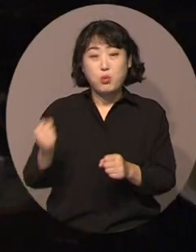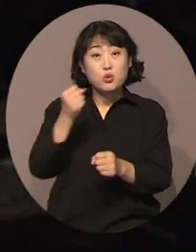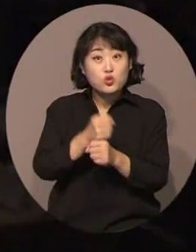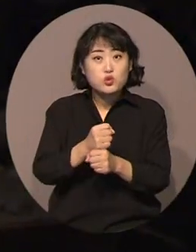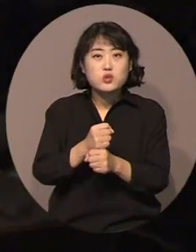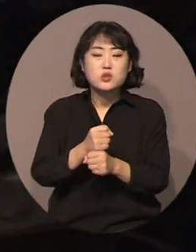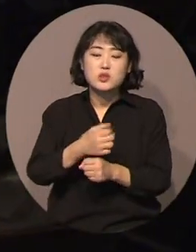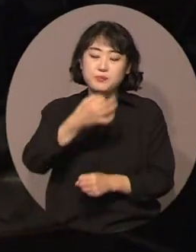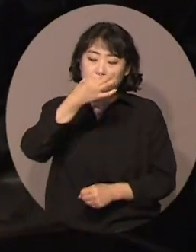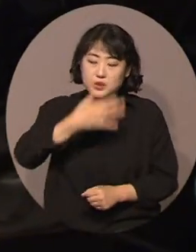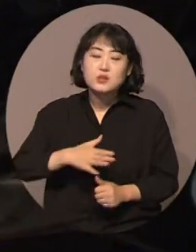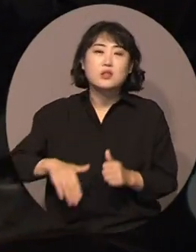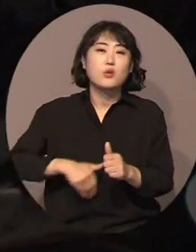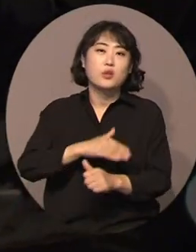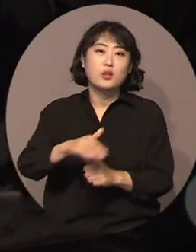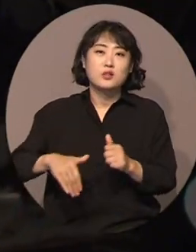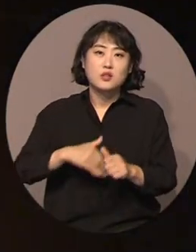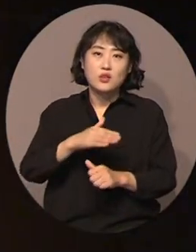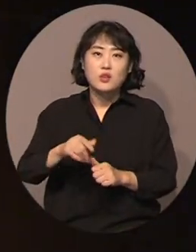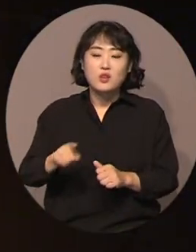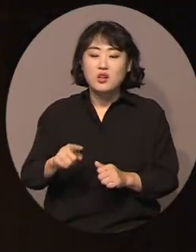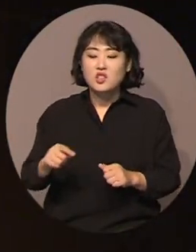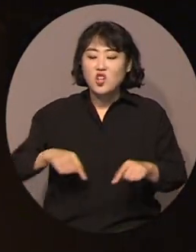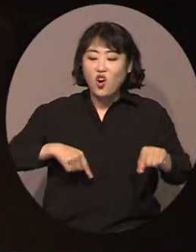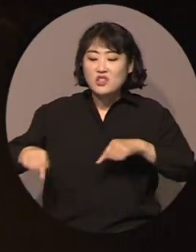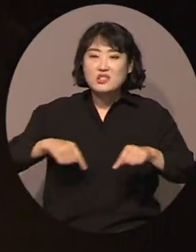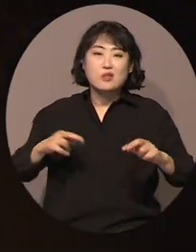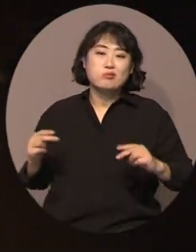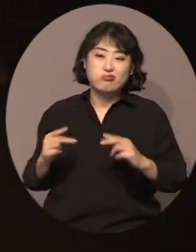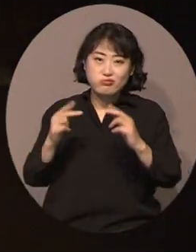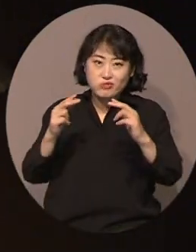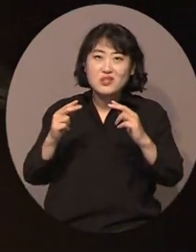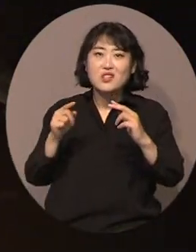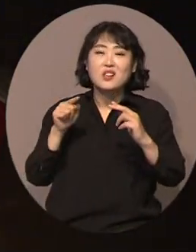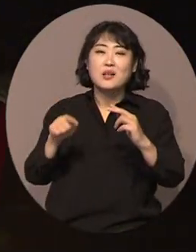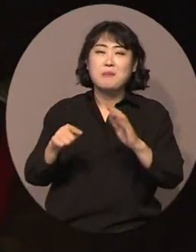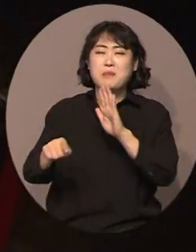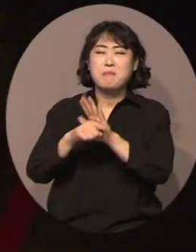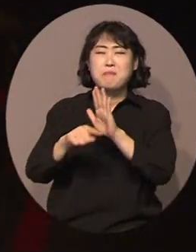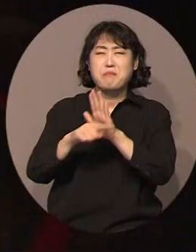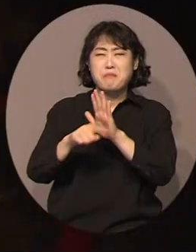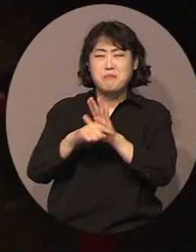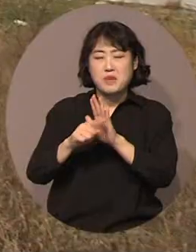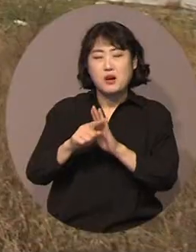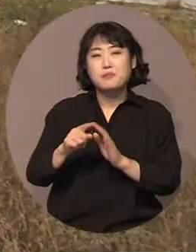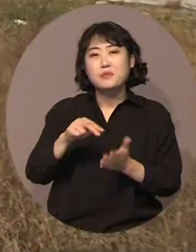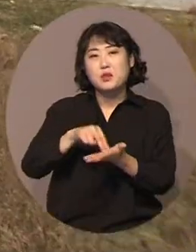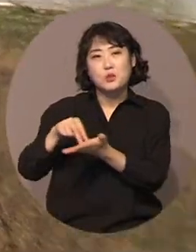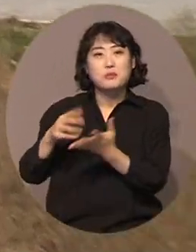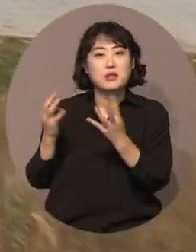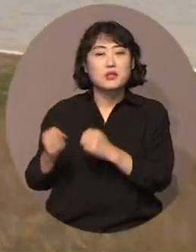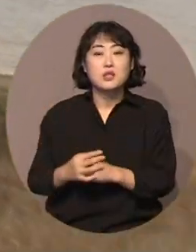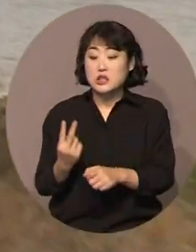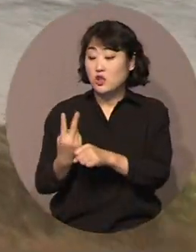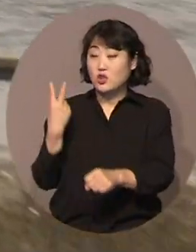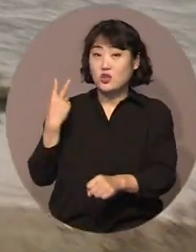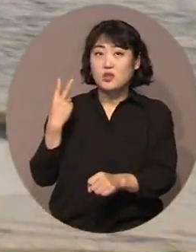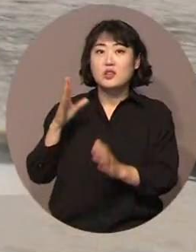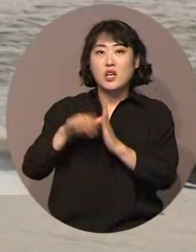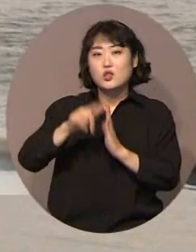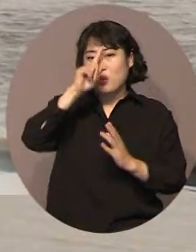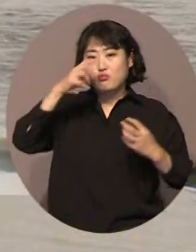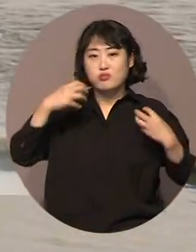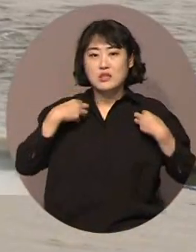복구만으로도 버거운 상황에서 수해를 전쟁의 도구로 쓴다는 비판적 시각도 많습니다 2년 전 정부는